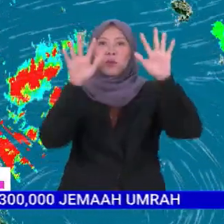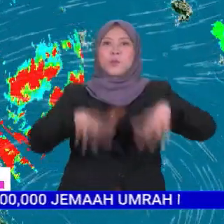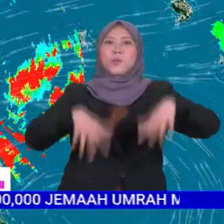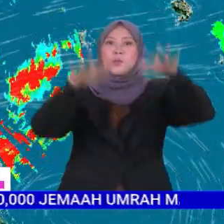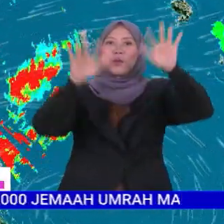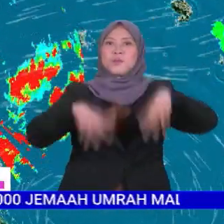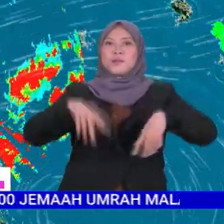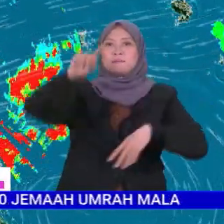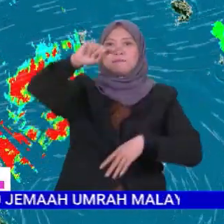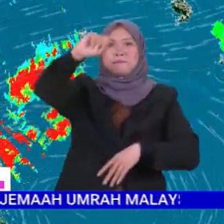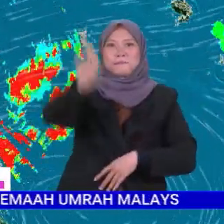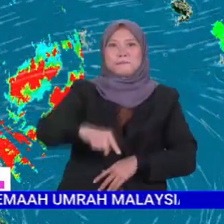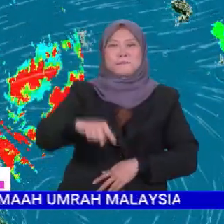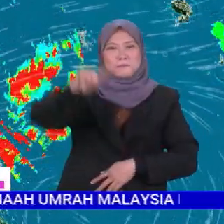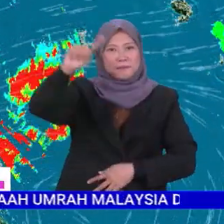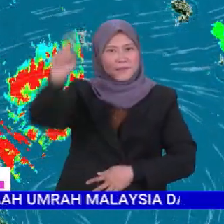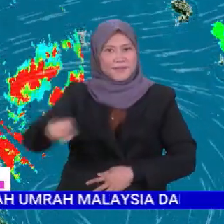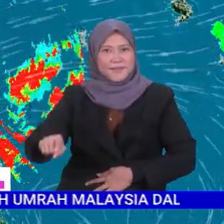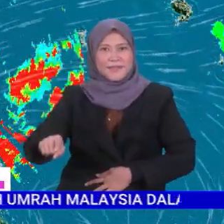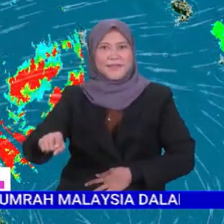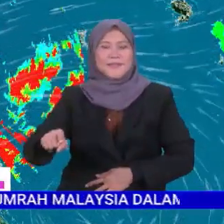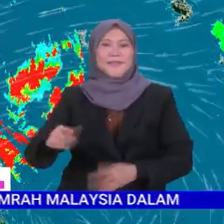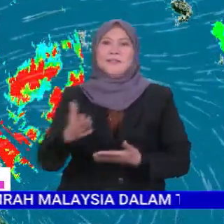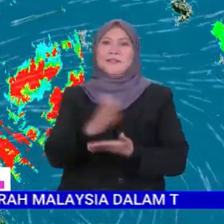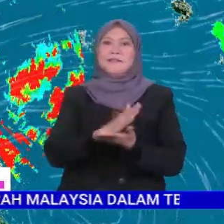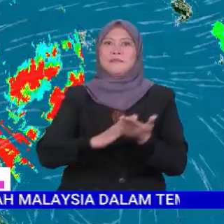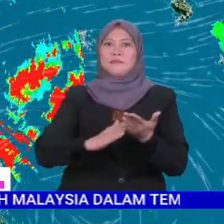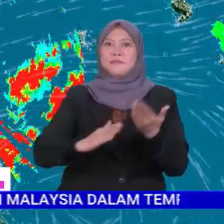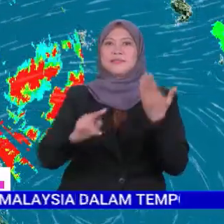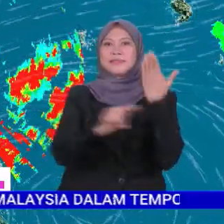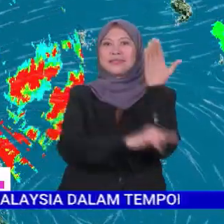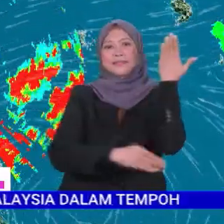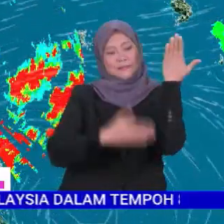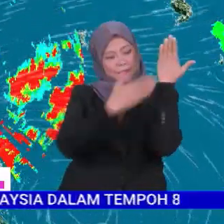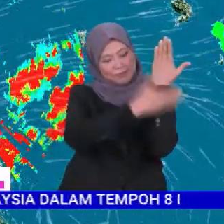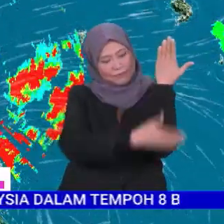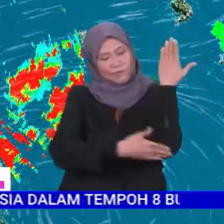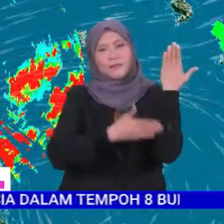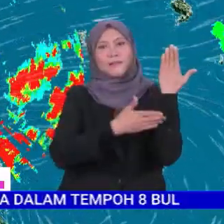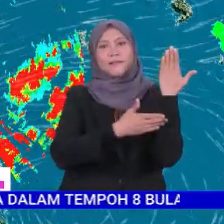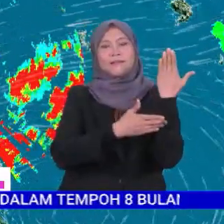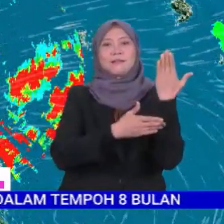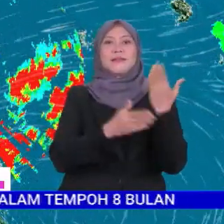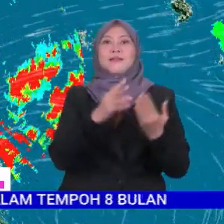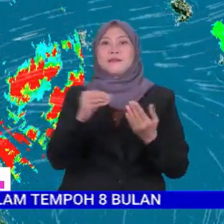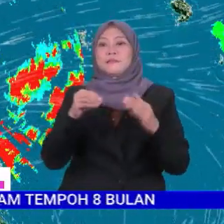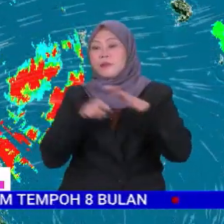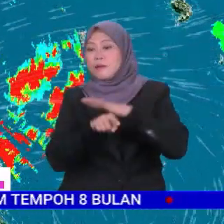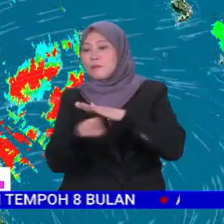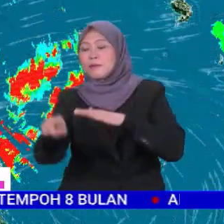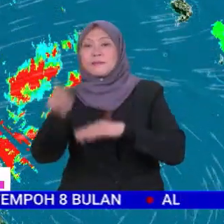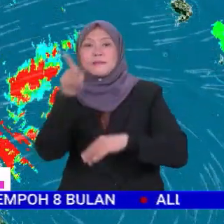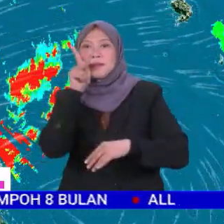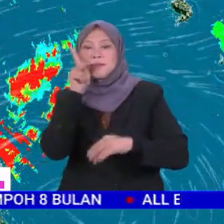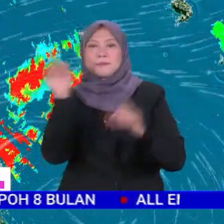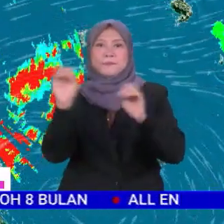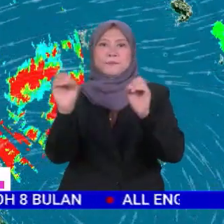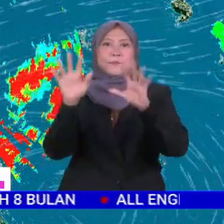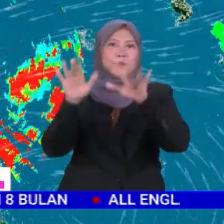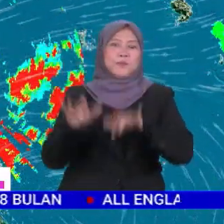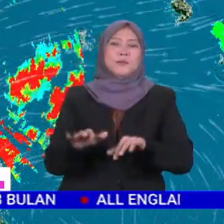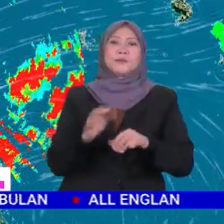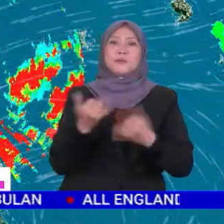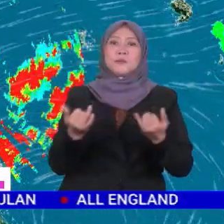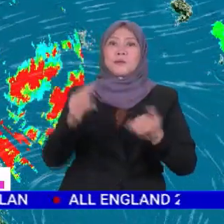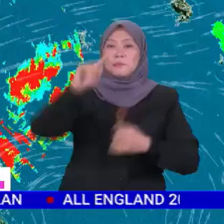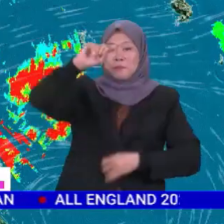hujan lebat dan ribut petir yang berlaku di hampir kesemua negeri di sekitar Semenanjung kecuali di sekitar pedalaman Kedah. Dan cuaca ribut petir